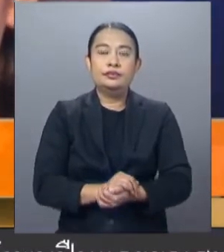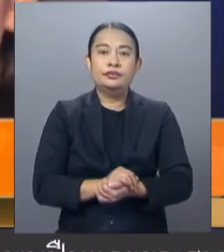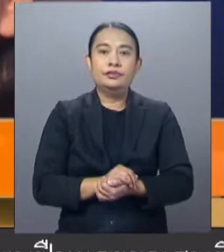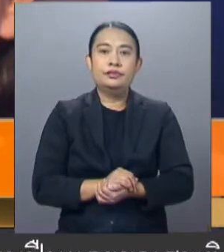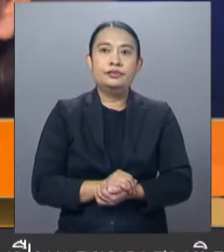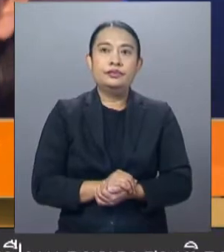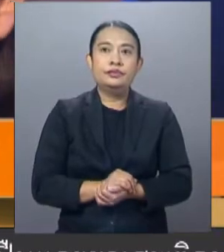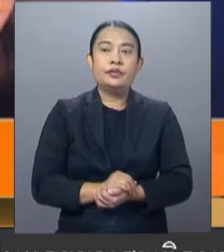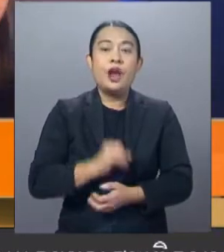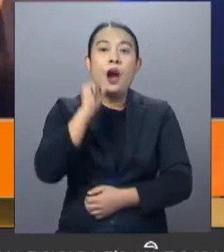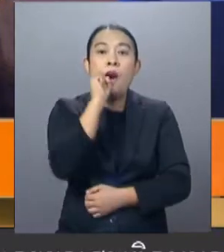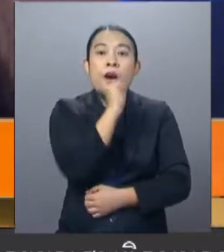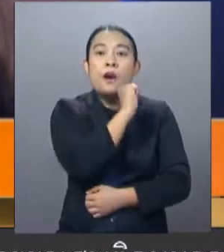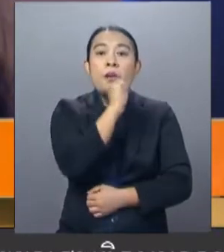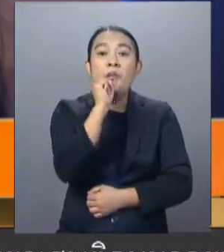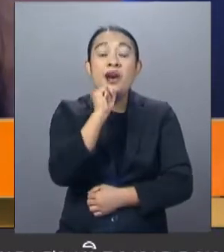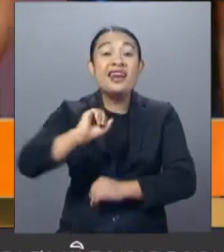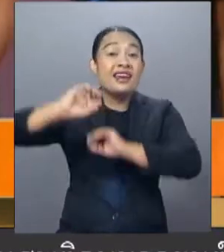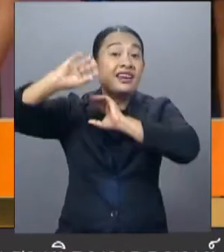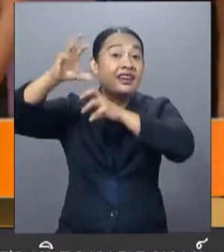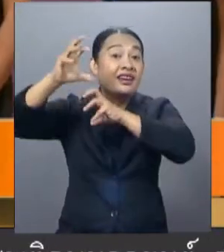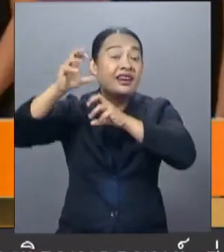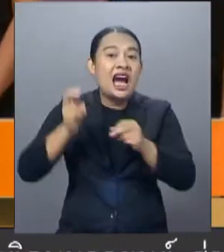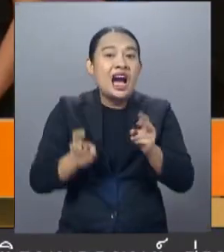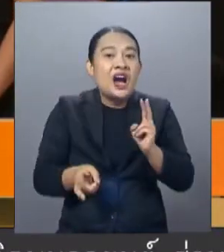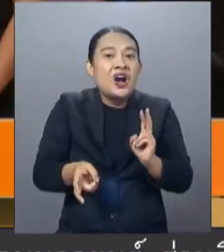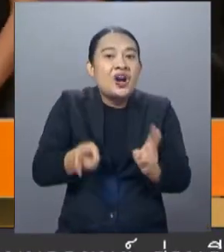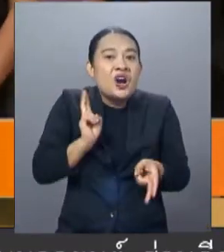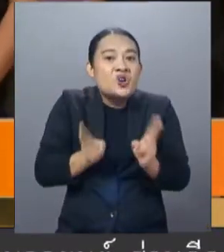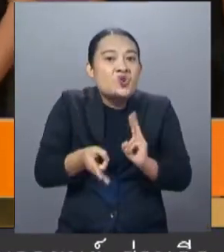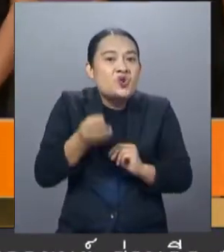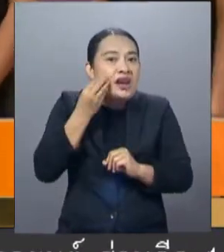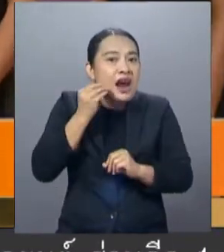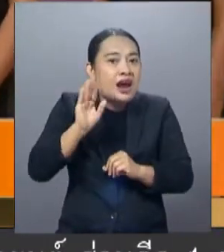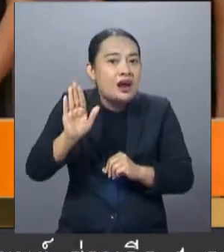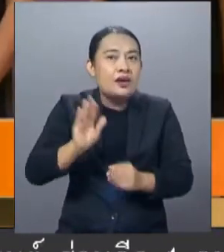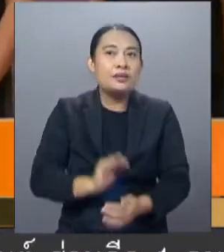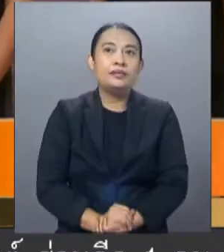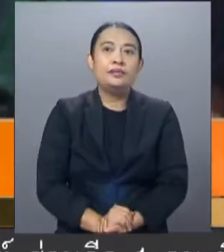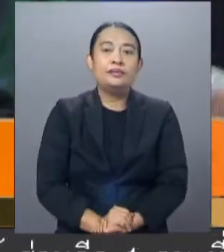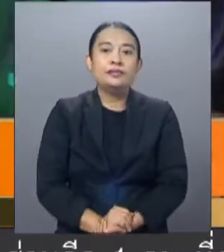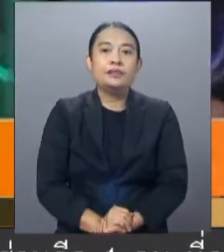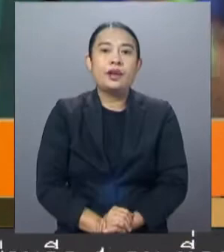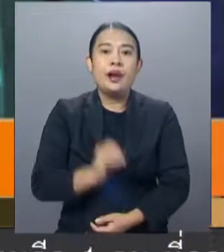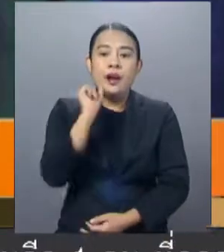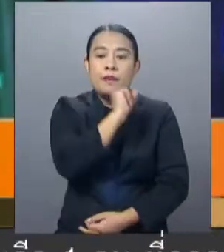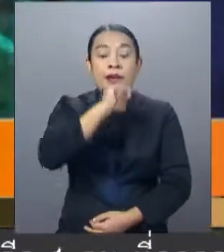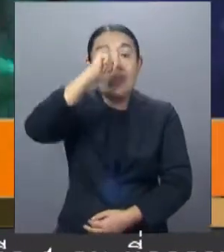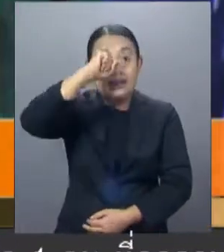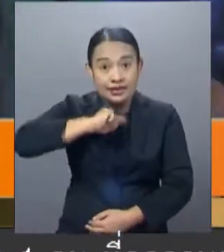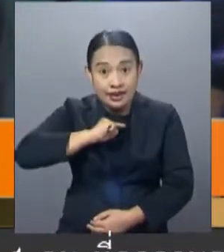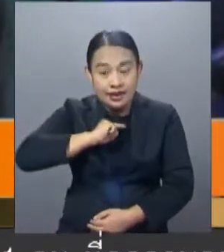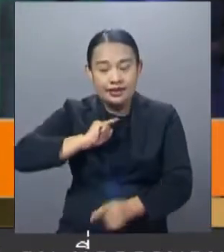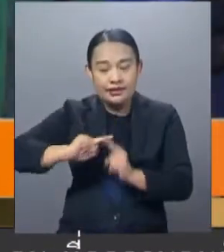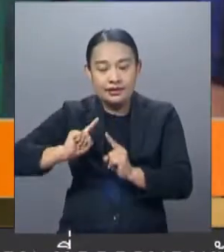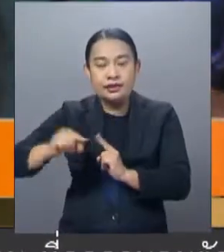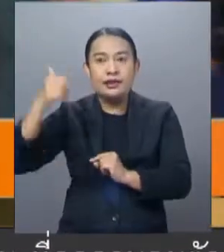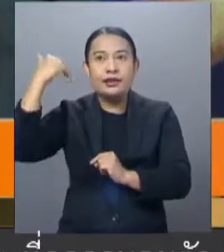เพลงประกอบการ์ตูนเรื่องดังจากดิสนีย์รวมถึงเพลงไทยทั้งแนวสตริงและลูกทุ่งออกมาได้อย่างสนุกสนานและกินใ